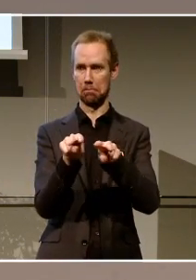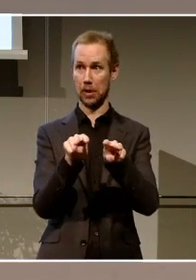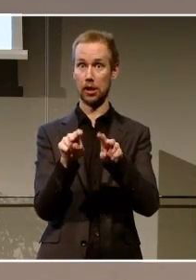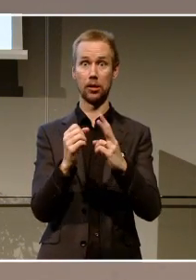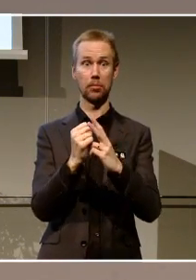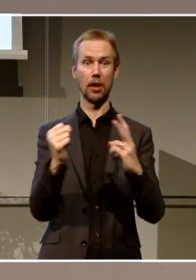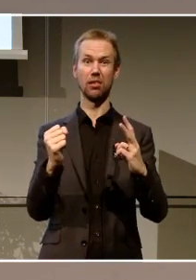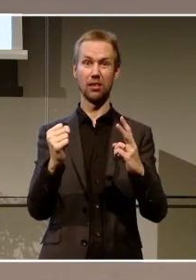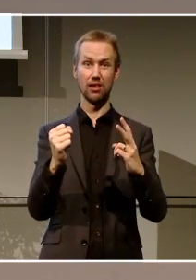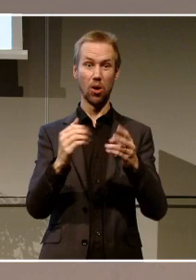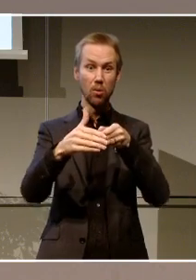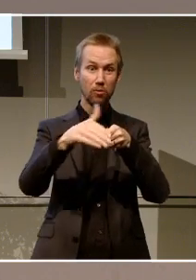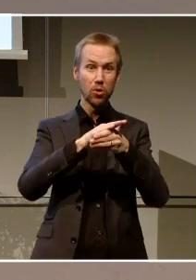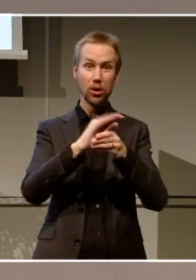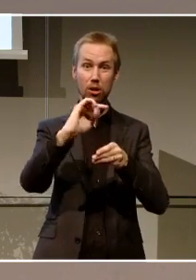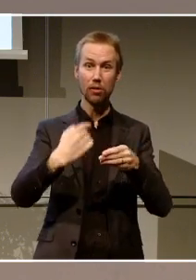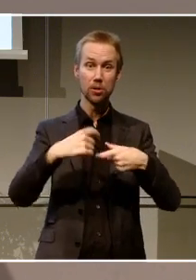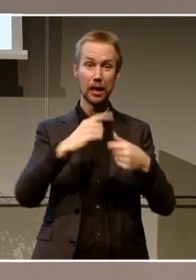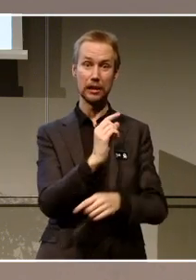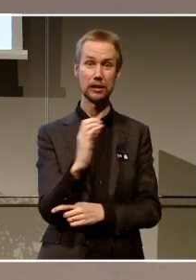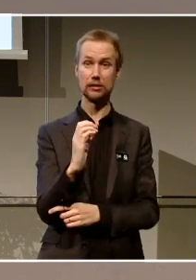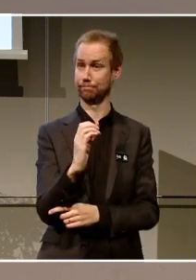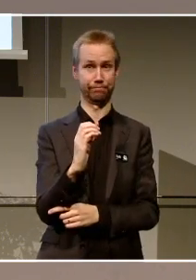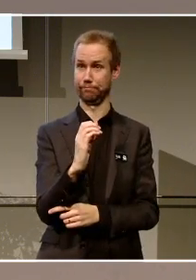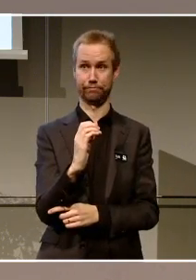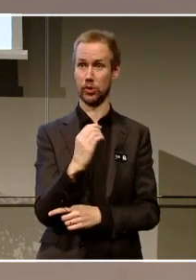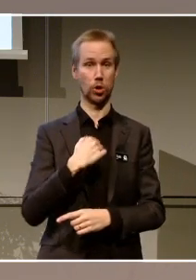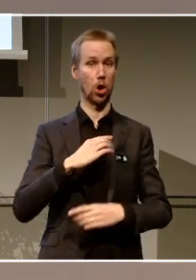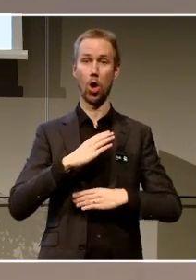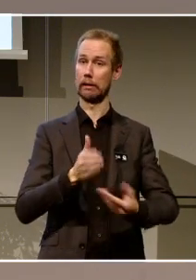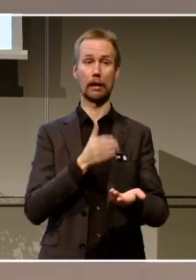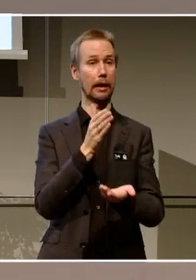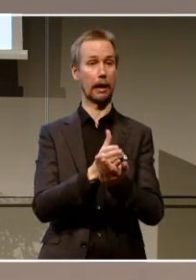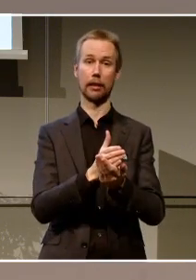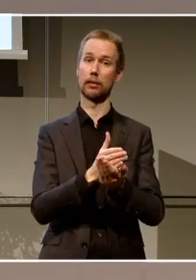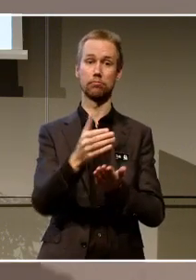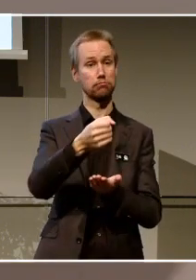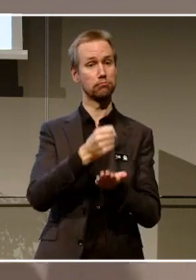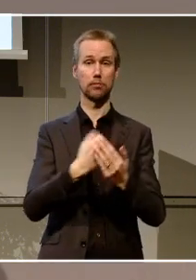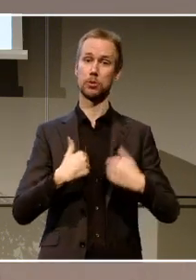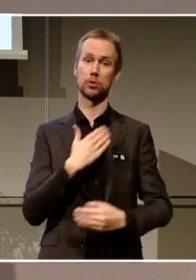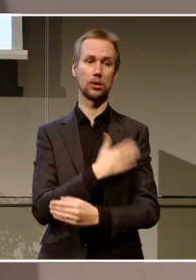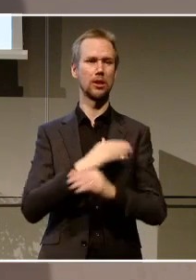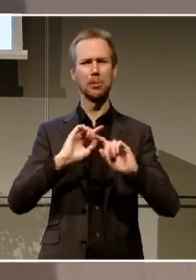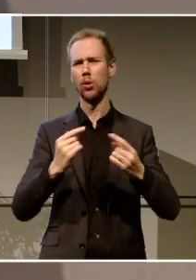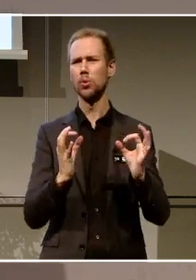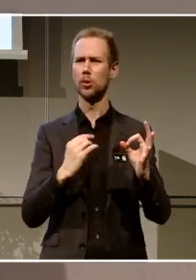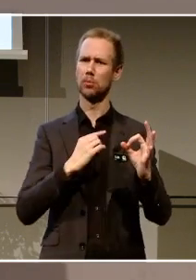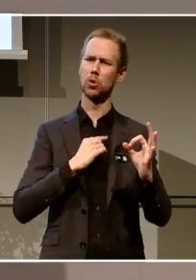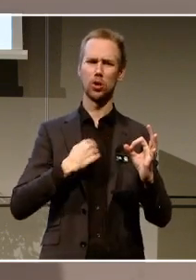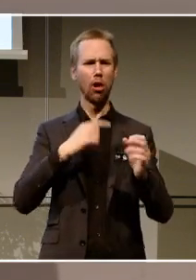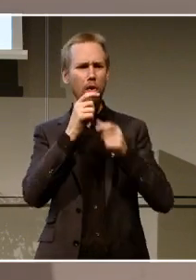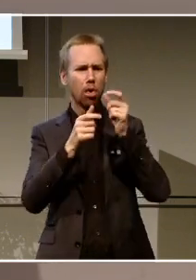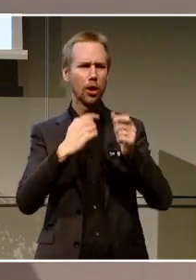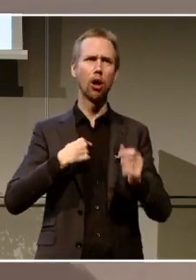kraven för LSS. Alltså jag har inte rätt till en personlig assistent, hur virrig jag än säger att jag är. Det innebär att jag kan uttrycka det här